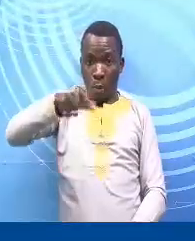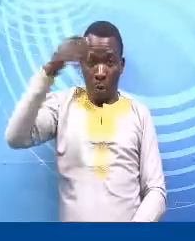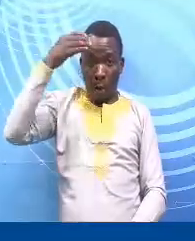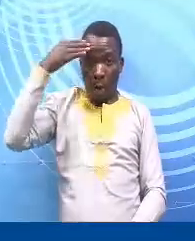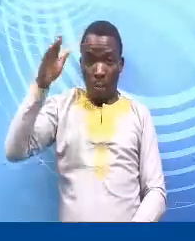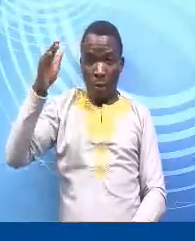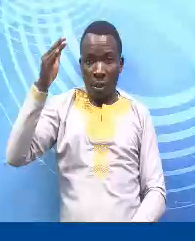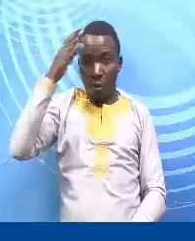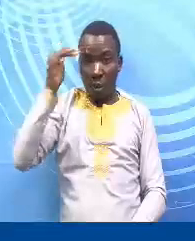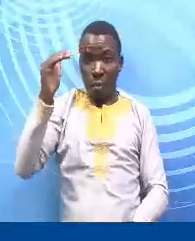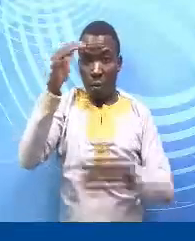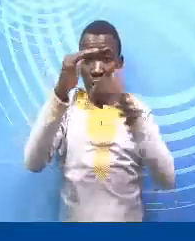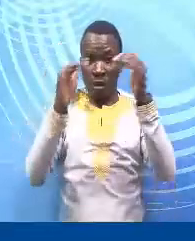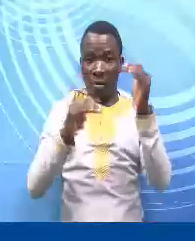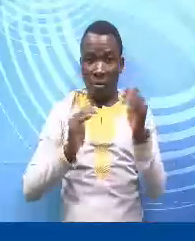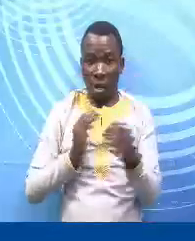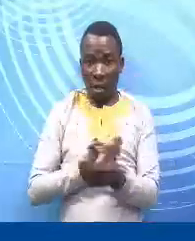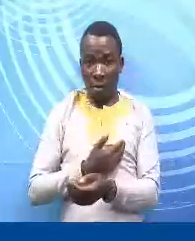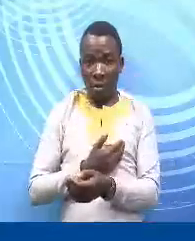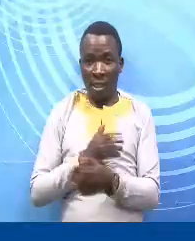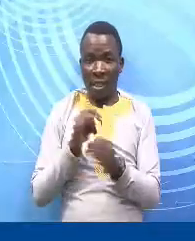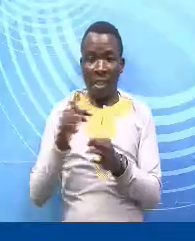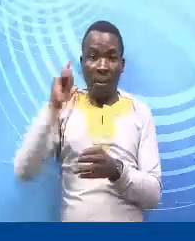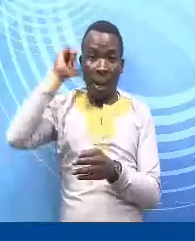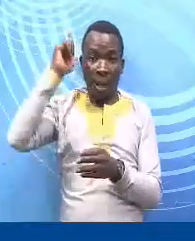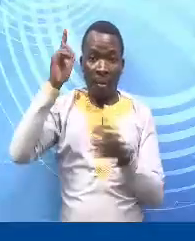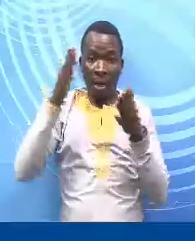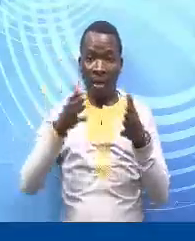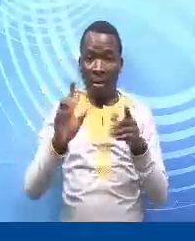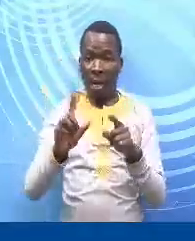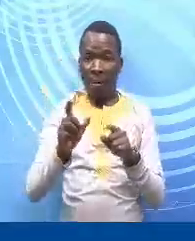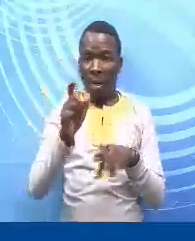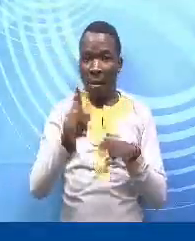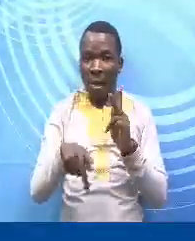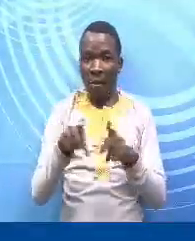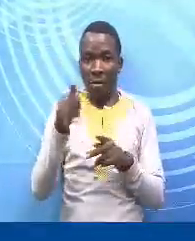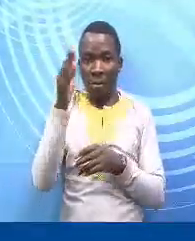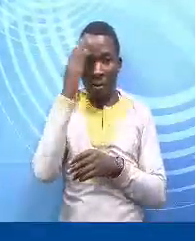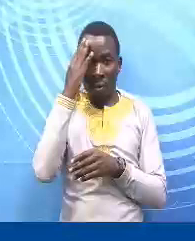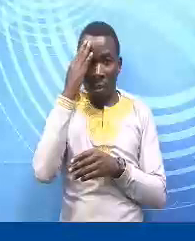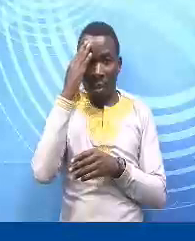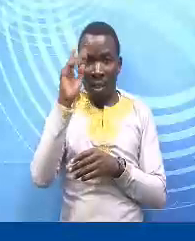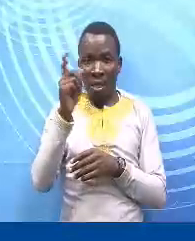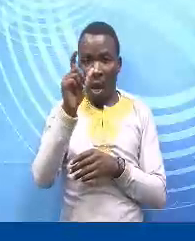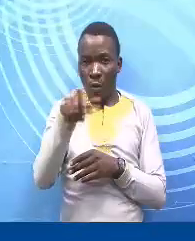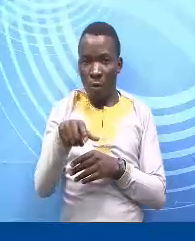kubera ko ku rwego rwacu niba niyo yaba ari na maneko ntabwo aba ari abantu twe tuzi nta n'umuntu